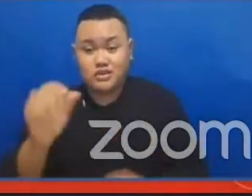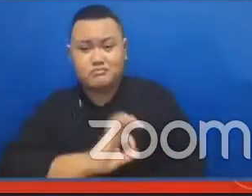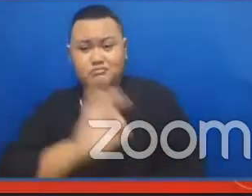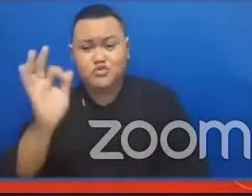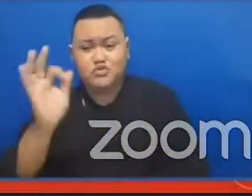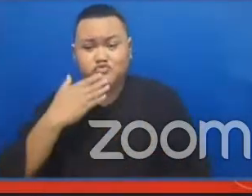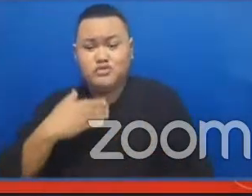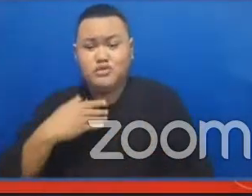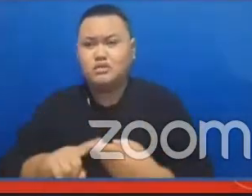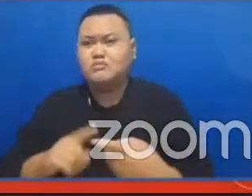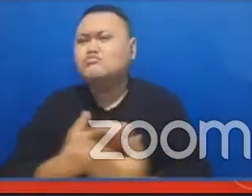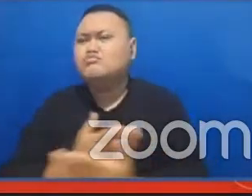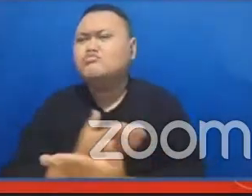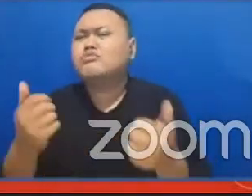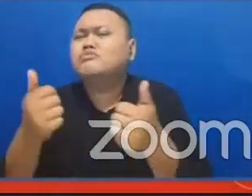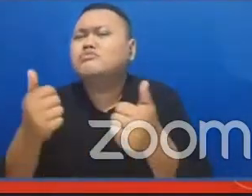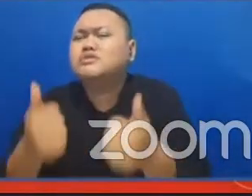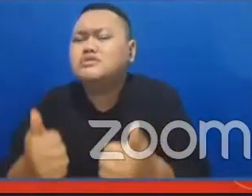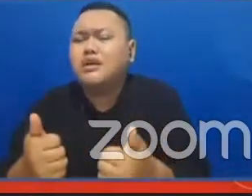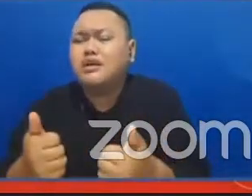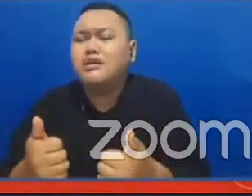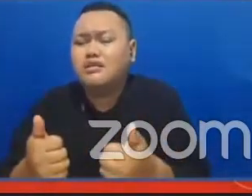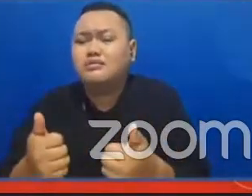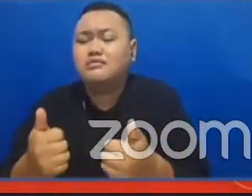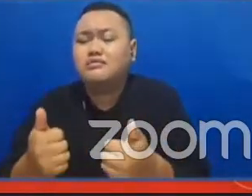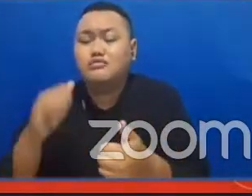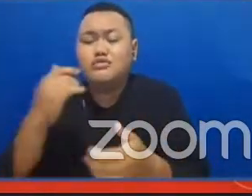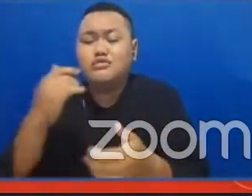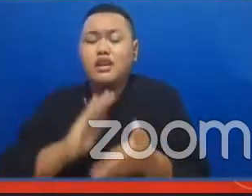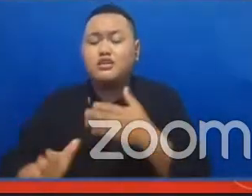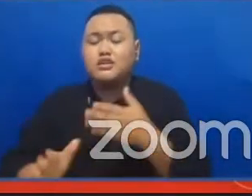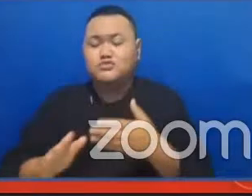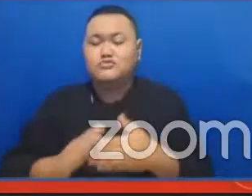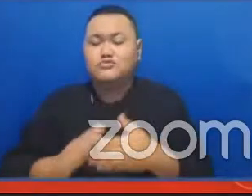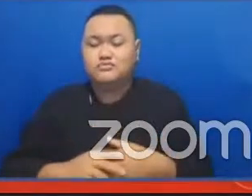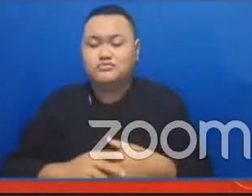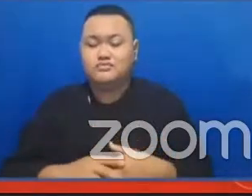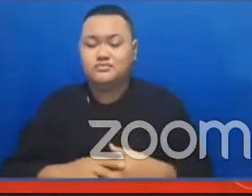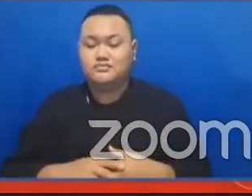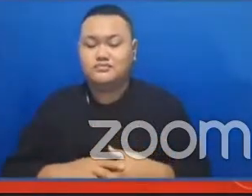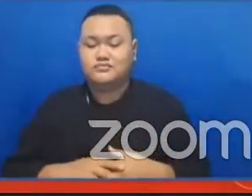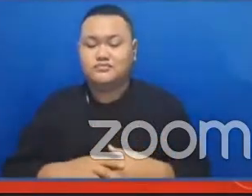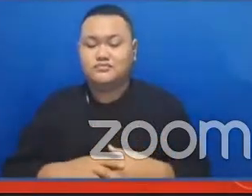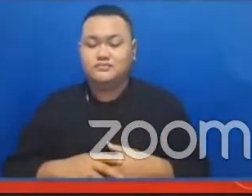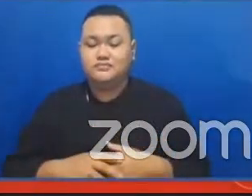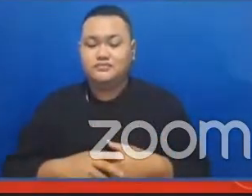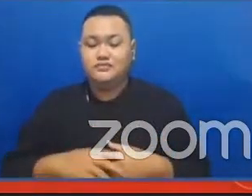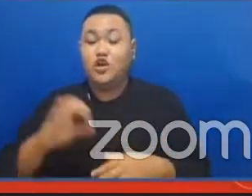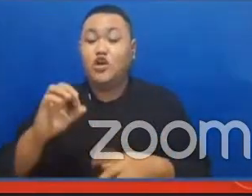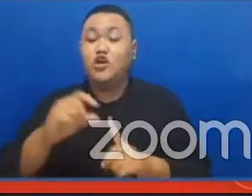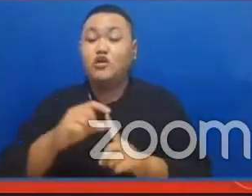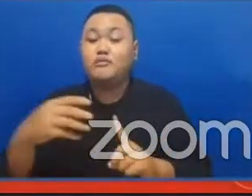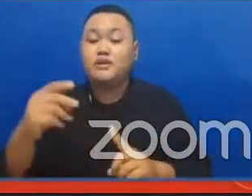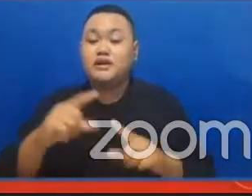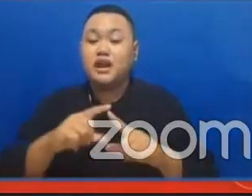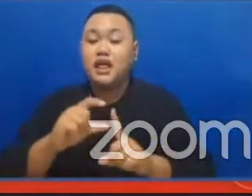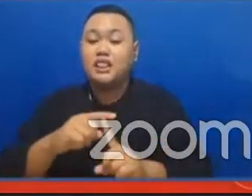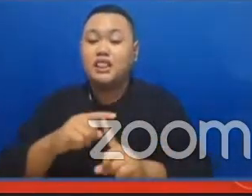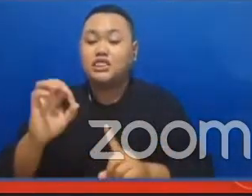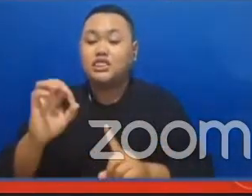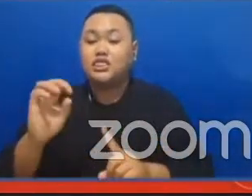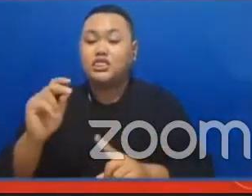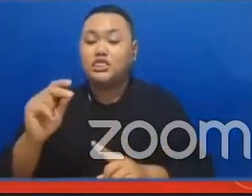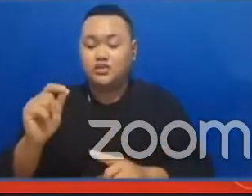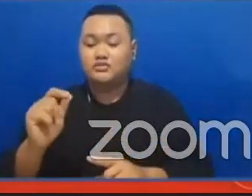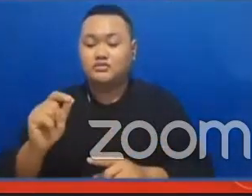sekolah atau kepala sekolah, tanyakan, Pak, minta akun belajar saya. Jadi karena operator sekolah yang mengambil di data